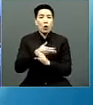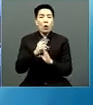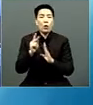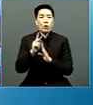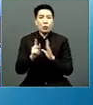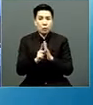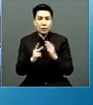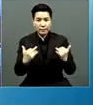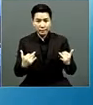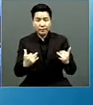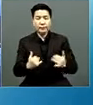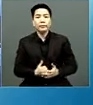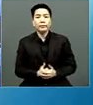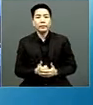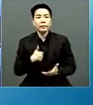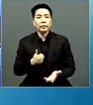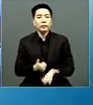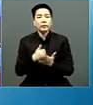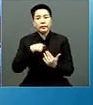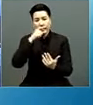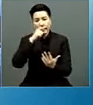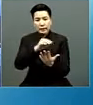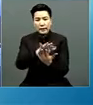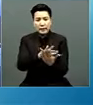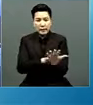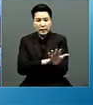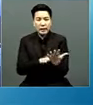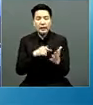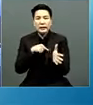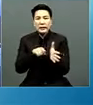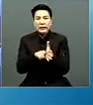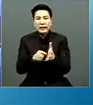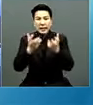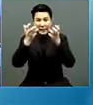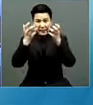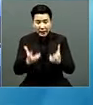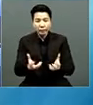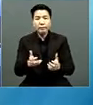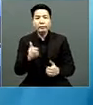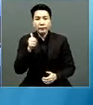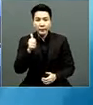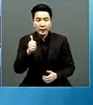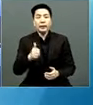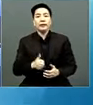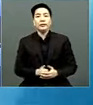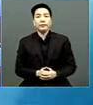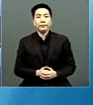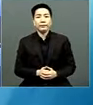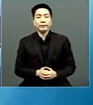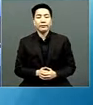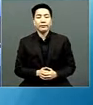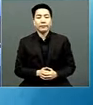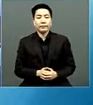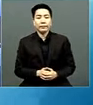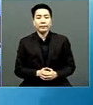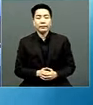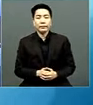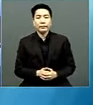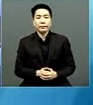สั้นจะช่วยให้ประเทศไทยสามารถเลี่ยงการระบาดใหญ่ได้นะครับแล้ว